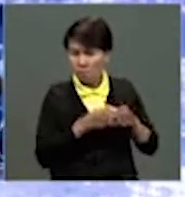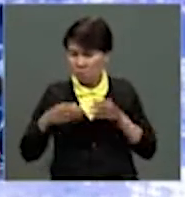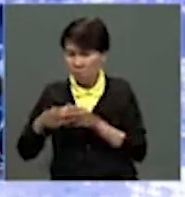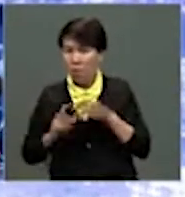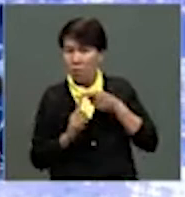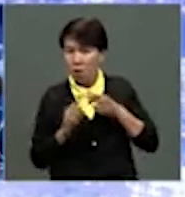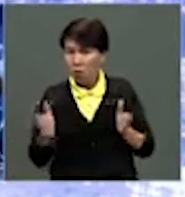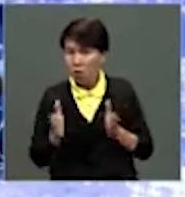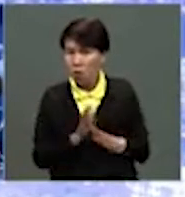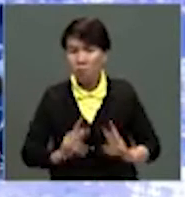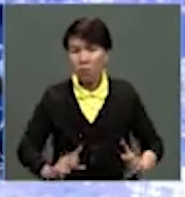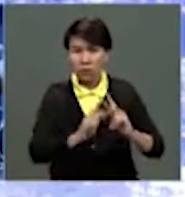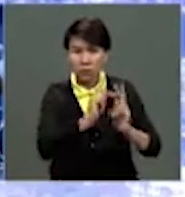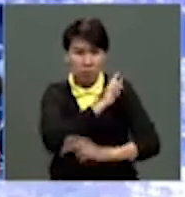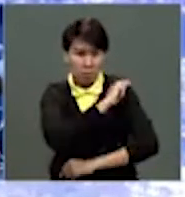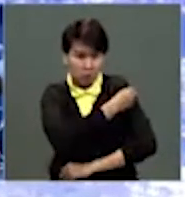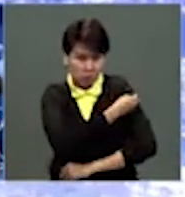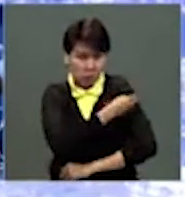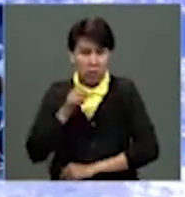กลุ่มเป้าหมายนี้นะครับแล้วก็ต้องเป็นคณะเล็กเน้นที่ว่าอีกกลุ่มหนึ่งก็เป็นกลุ่มทางด้านสาธารณสุขนะครับบวกกับมันคงก็ต้องประกอบทีมกันข้อติดตามตลอด2